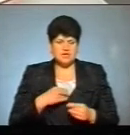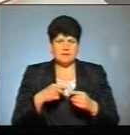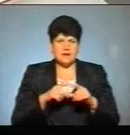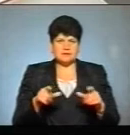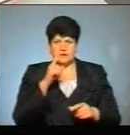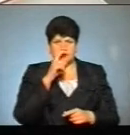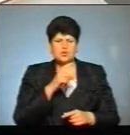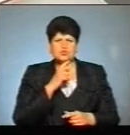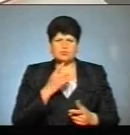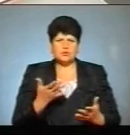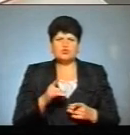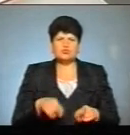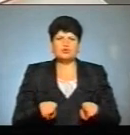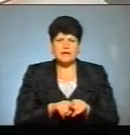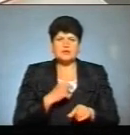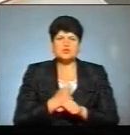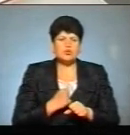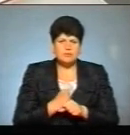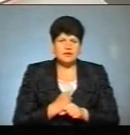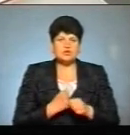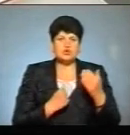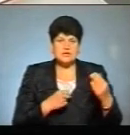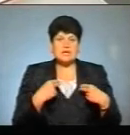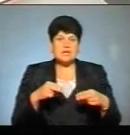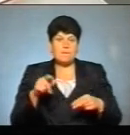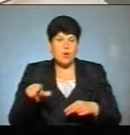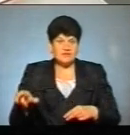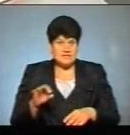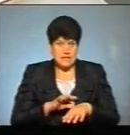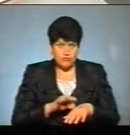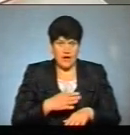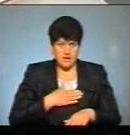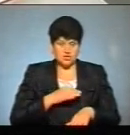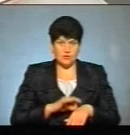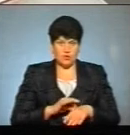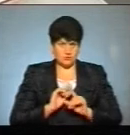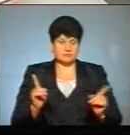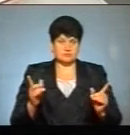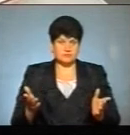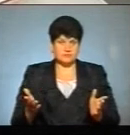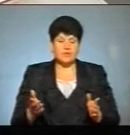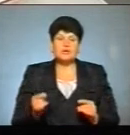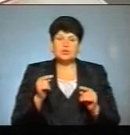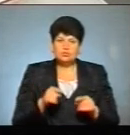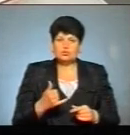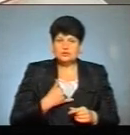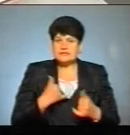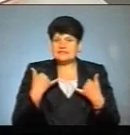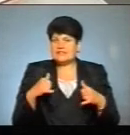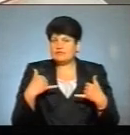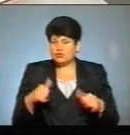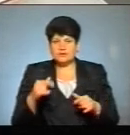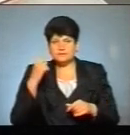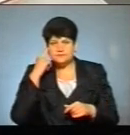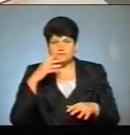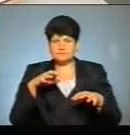не розумію, чому так зробили, чи їхні продавці не хворіють, а наші хворіють особливо. Тому і в нас дуже здивована позиція